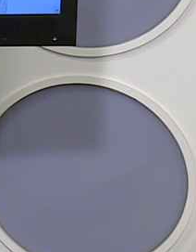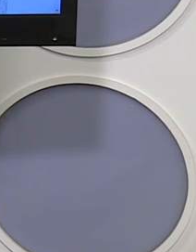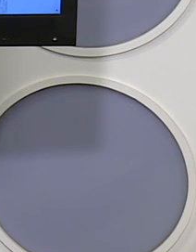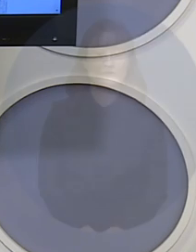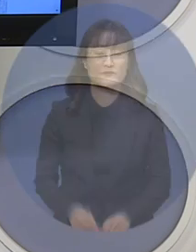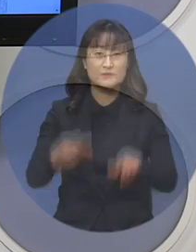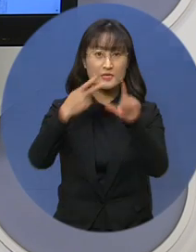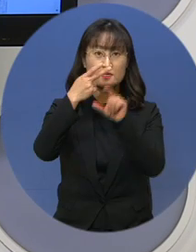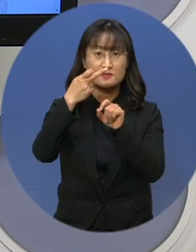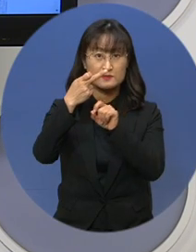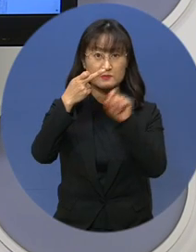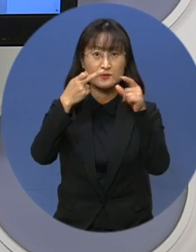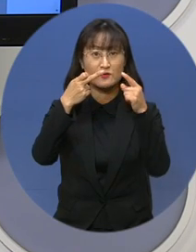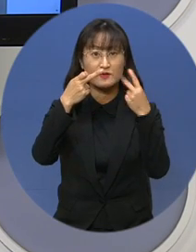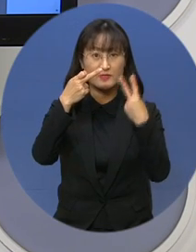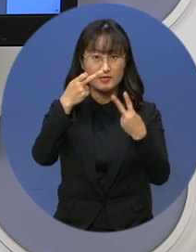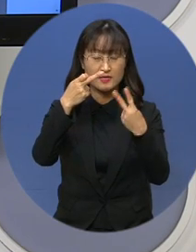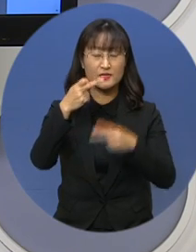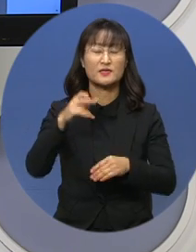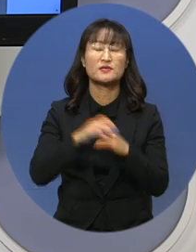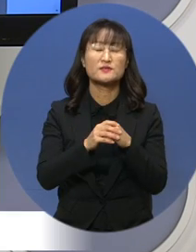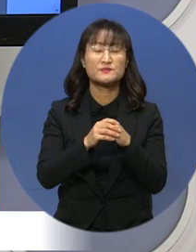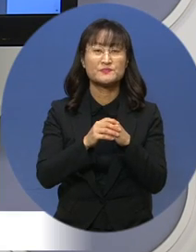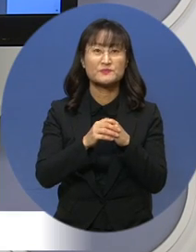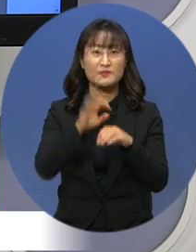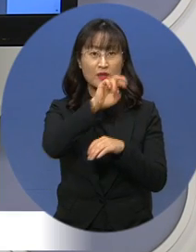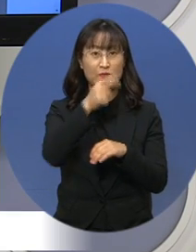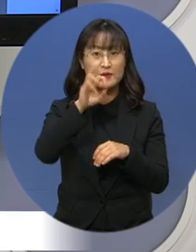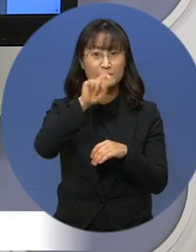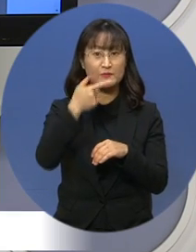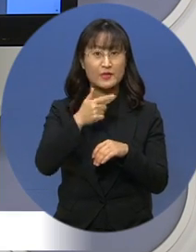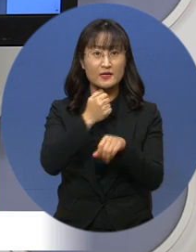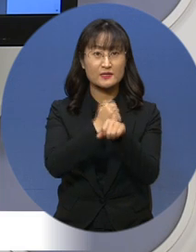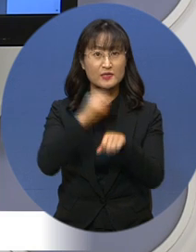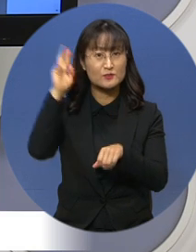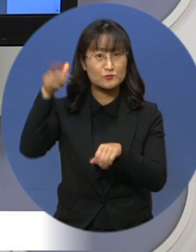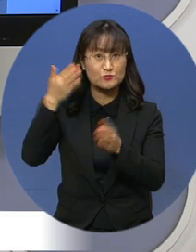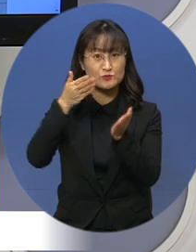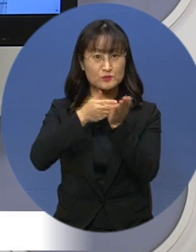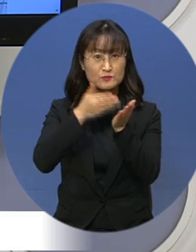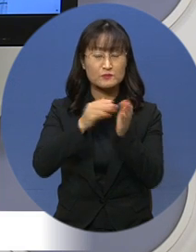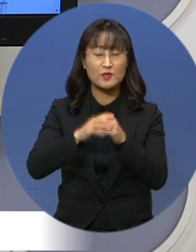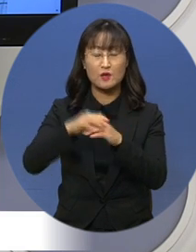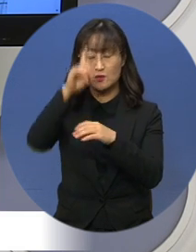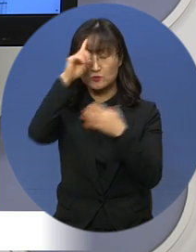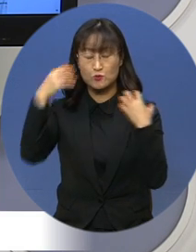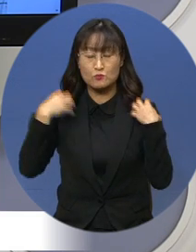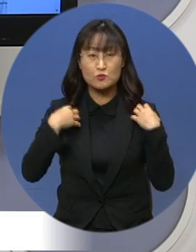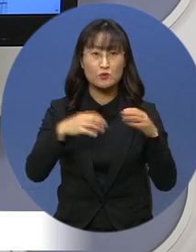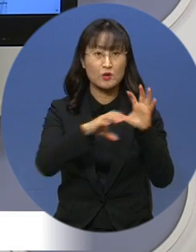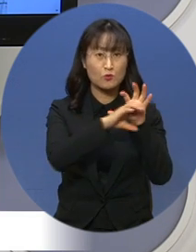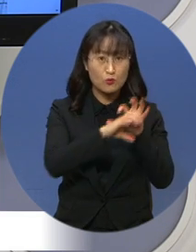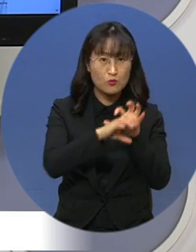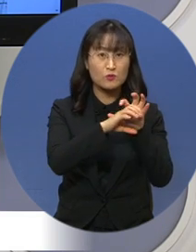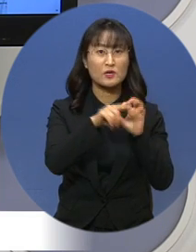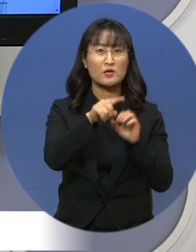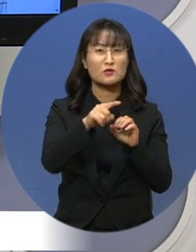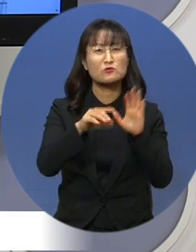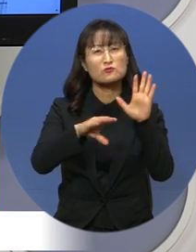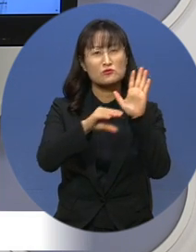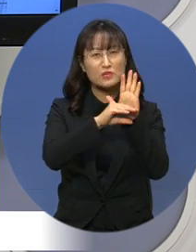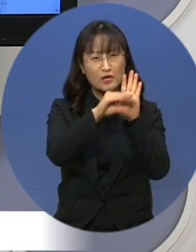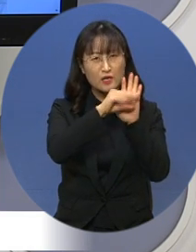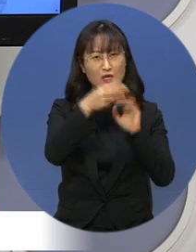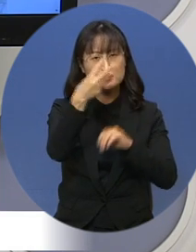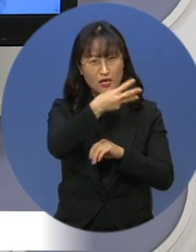12월 2일 만 말하였습니다 정부가 코르다 1 9 돌봄 대책을 마련해 사회적 거리도 기 3 단계에서도